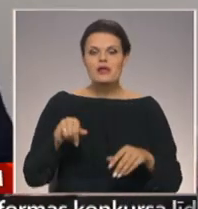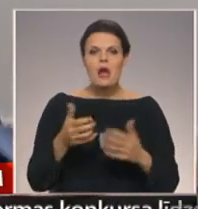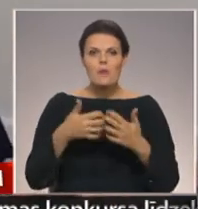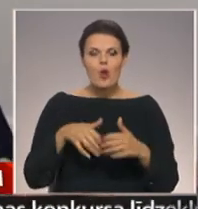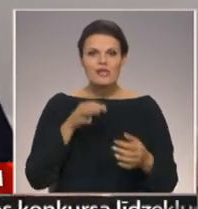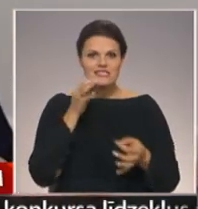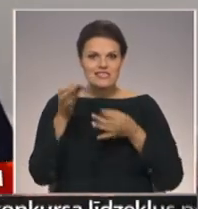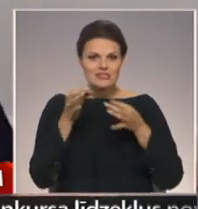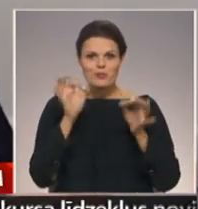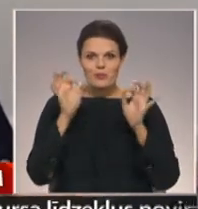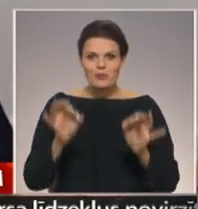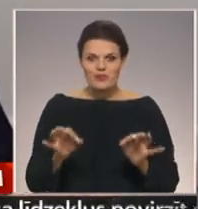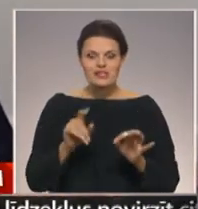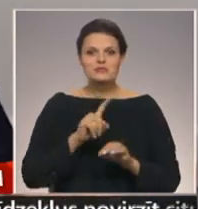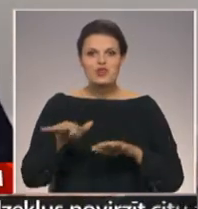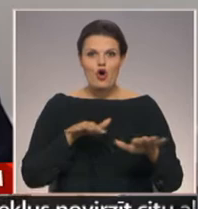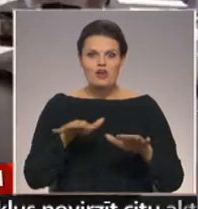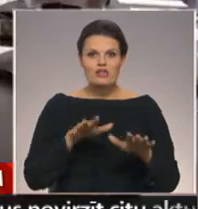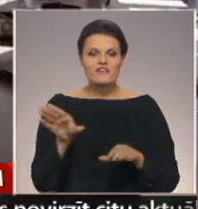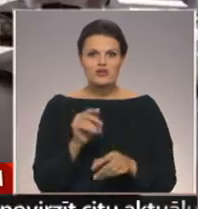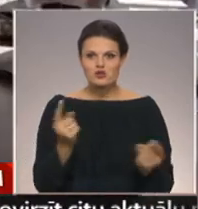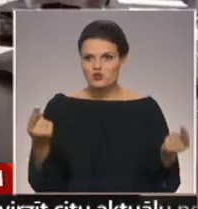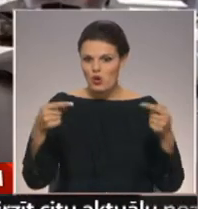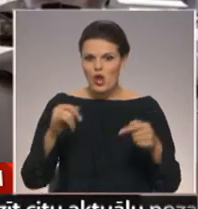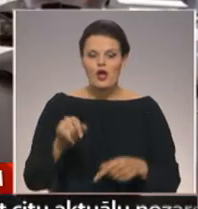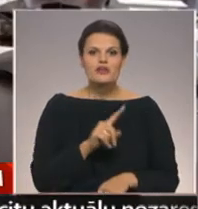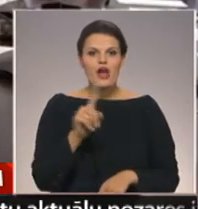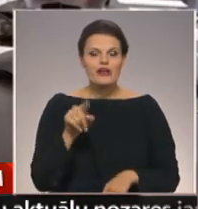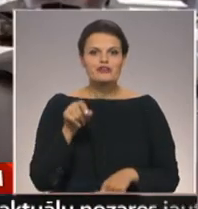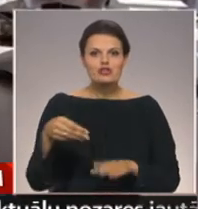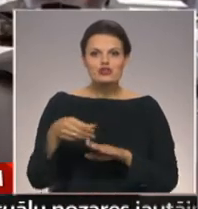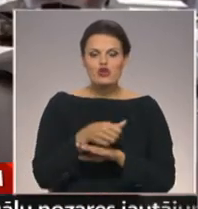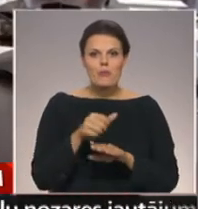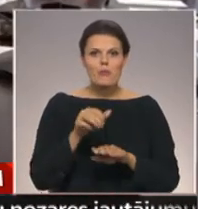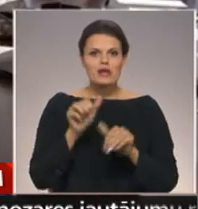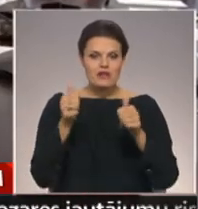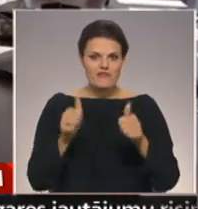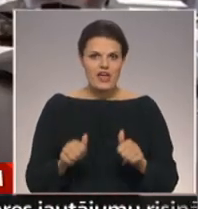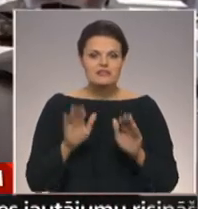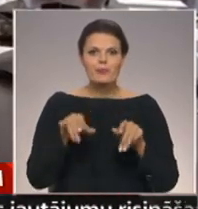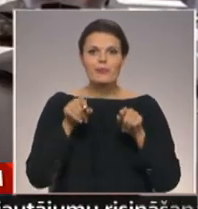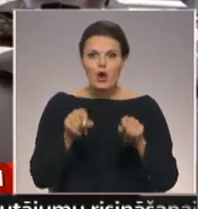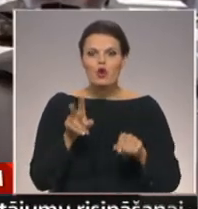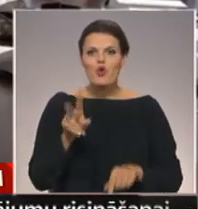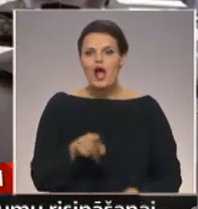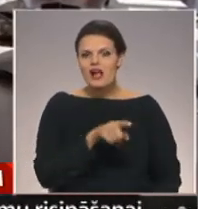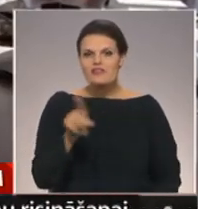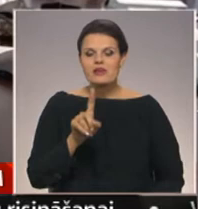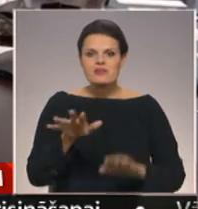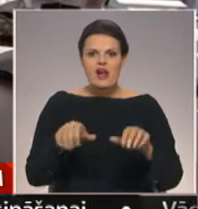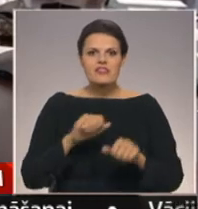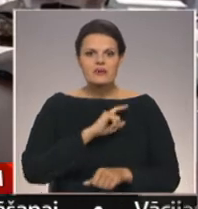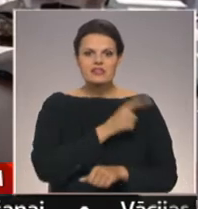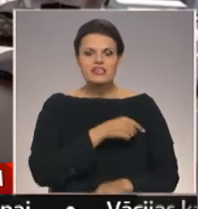politiskas diskusijas patiešām tiek organizēts visu. Ja ir šāds te kompensācijas mehānisms par to, ka viņiem ir atņemta